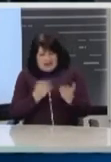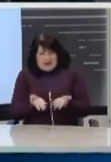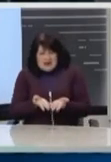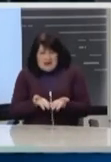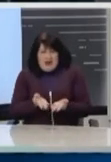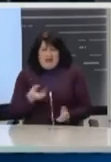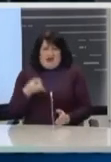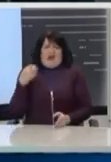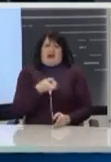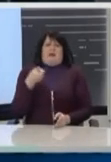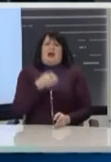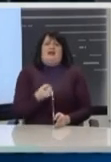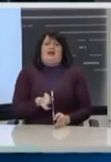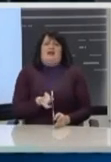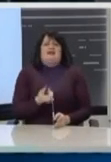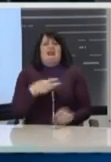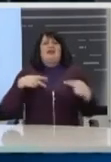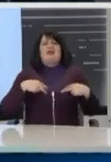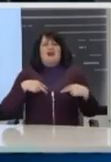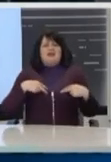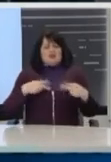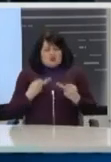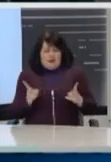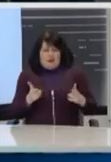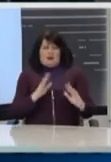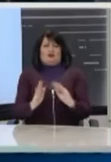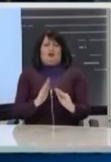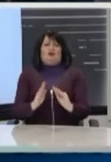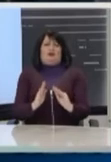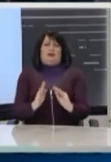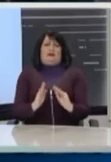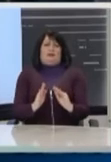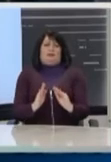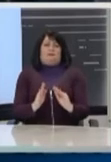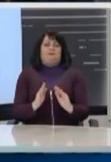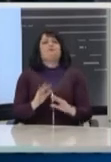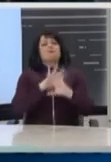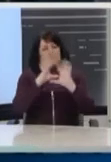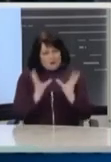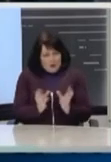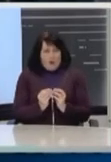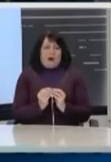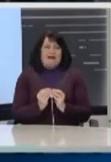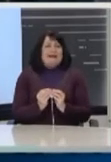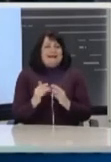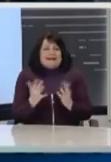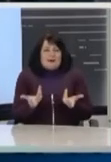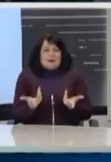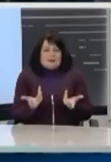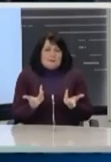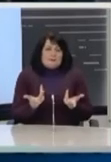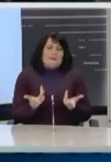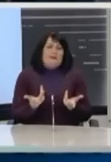εγκληματίες που προστατεύει η κυβέρνηση. Και μέσα σε όλα αυτά